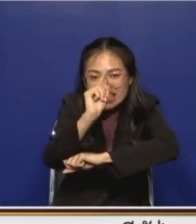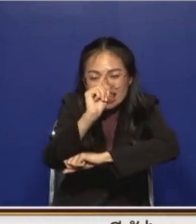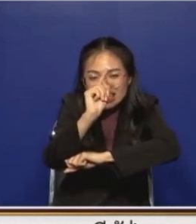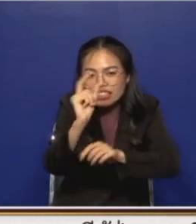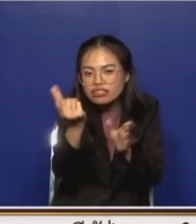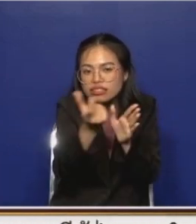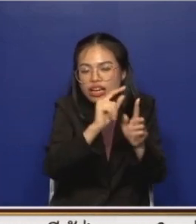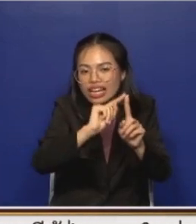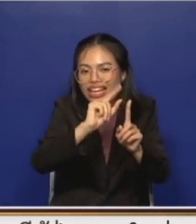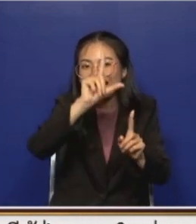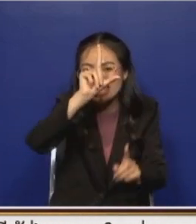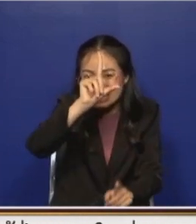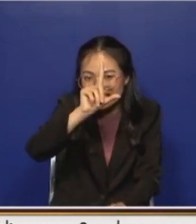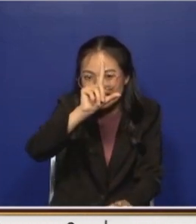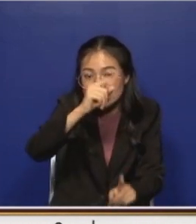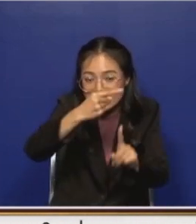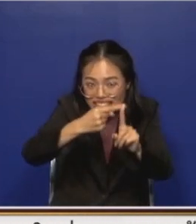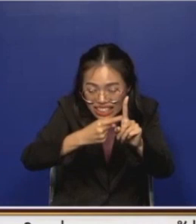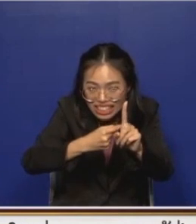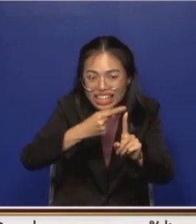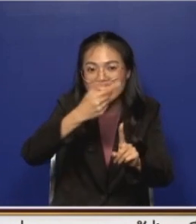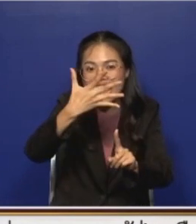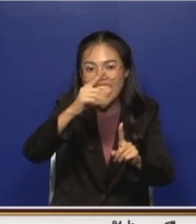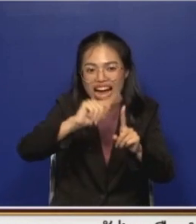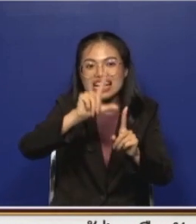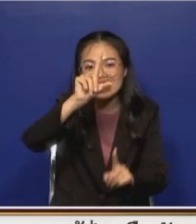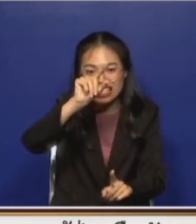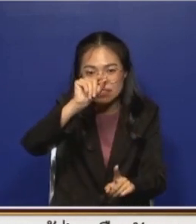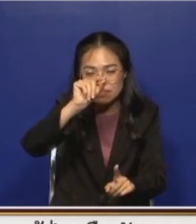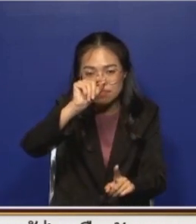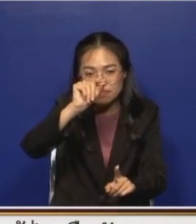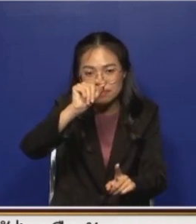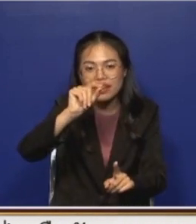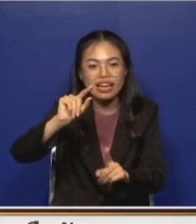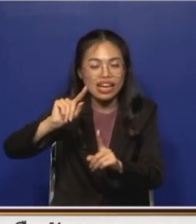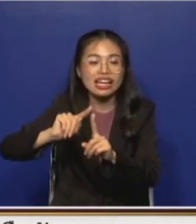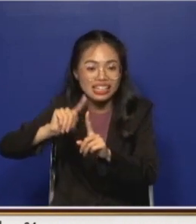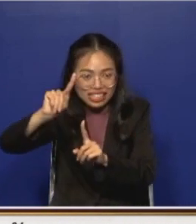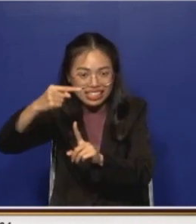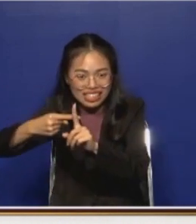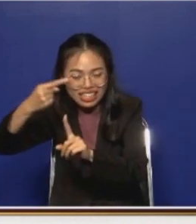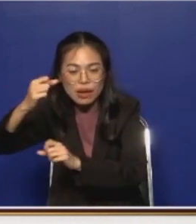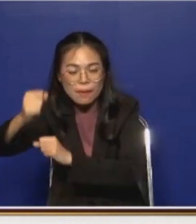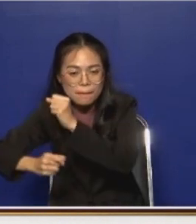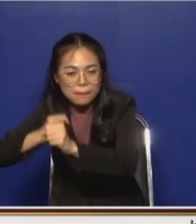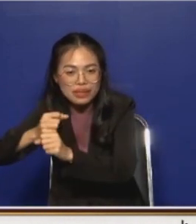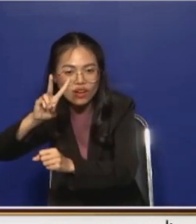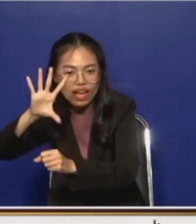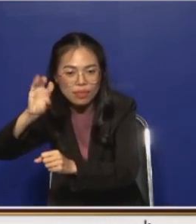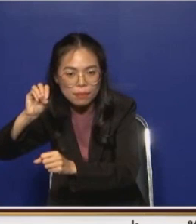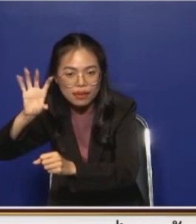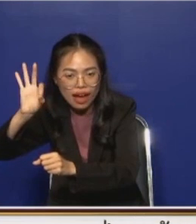พฤษภาคมปี57 1มกราคมปี59ฮะแล้วก็3เมษายนปี63